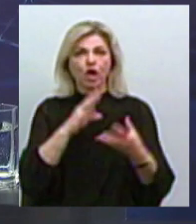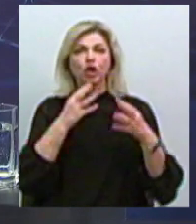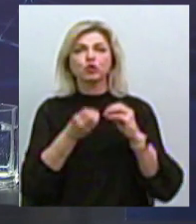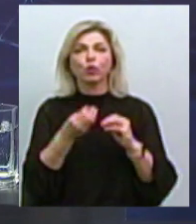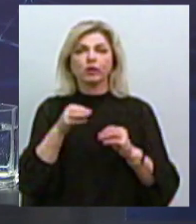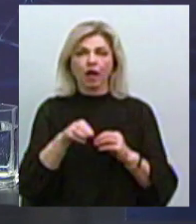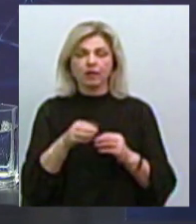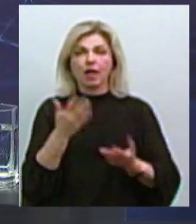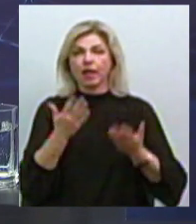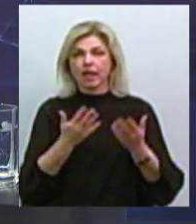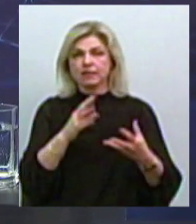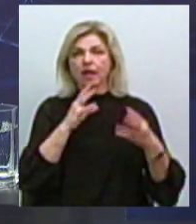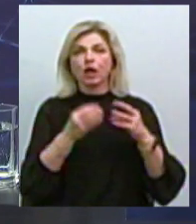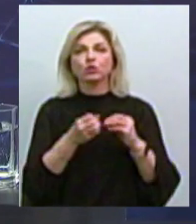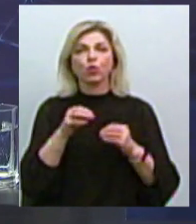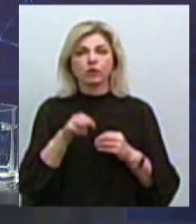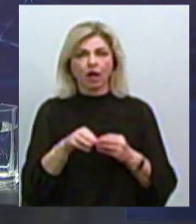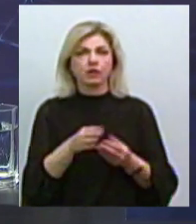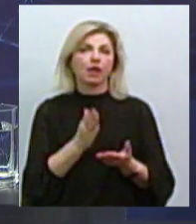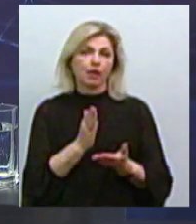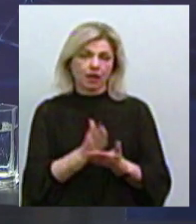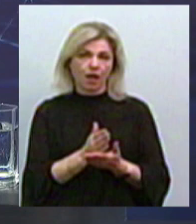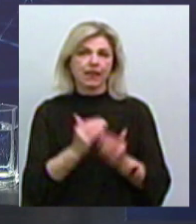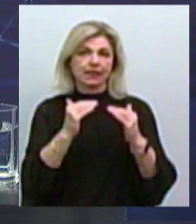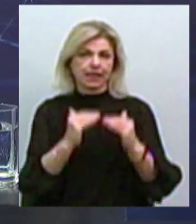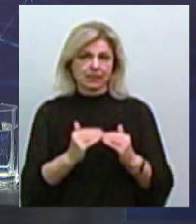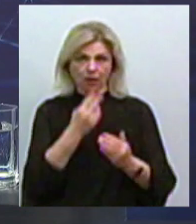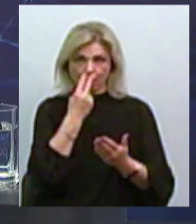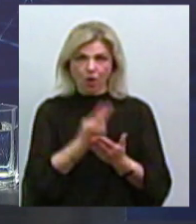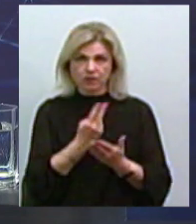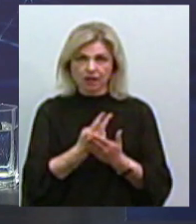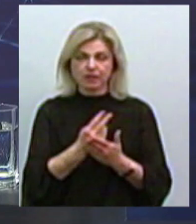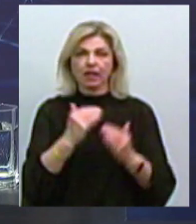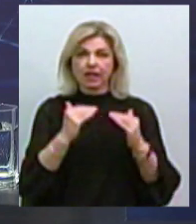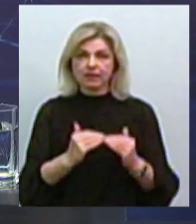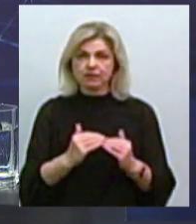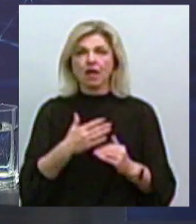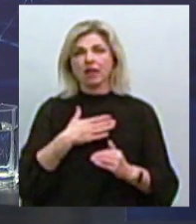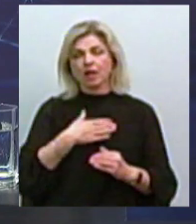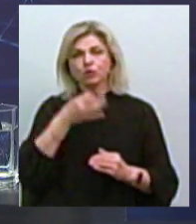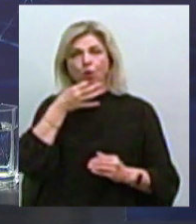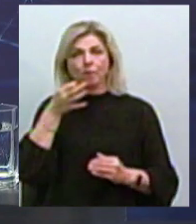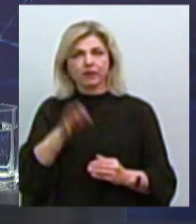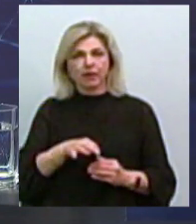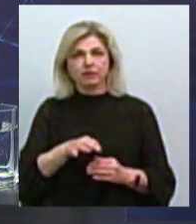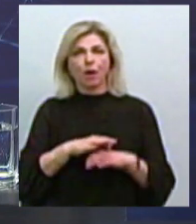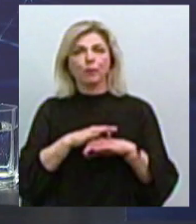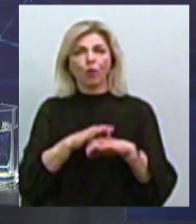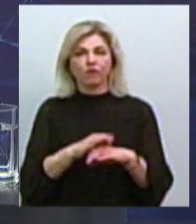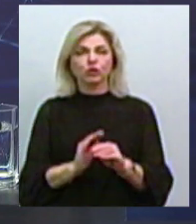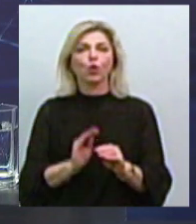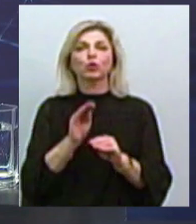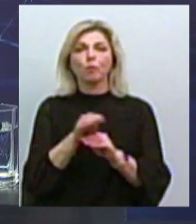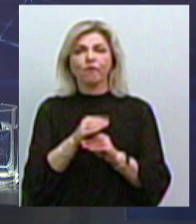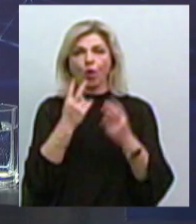і якщо результати є, ну, низькі показники, да, то в нашій компетенції провести